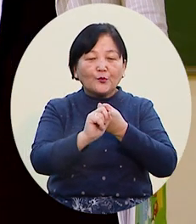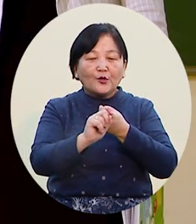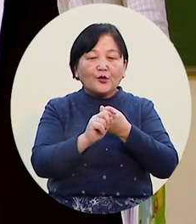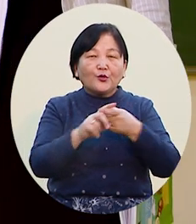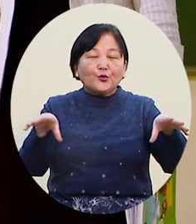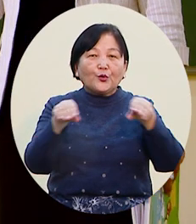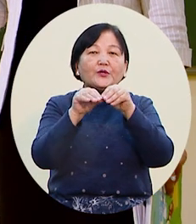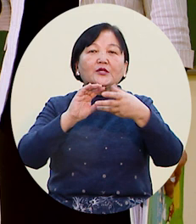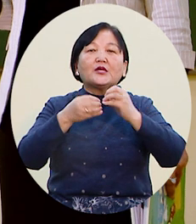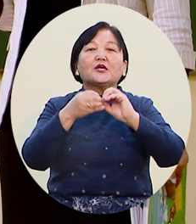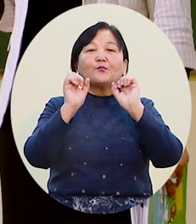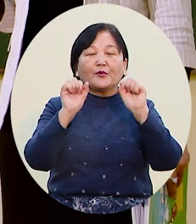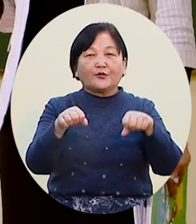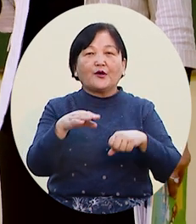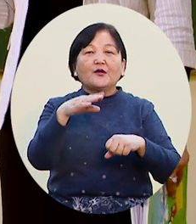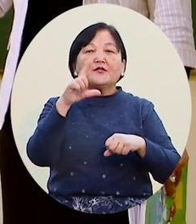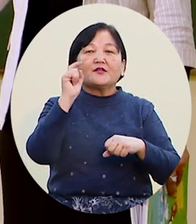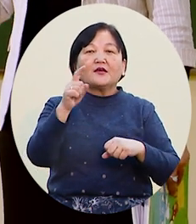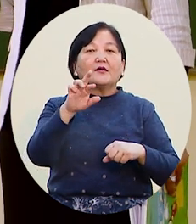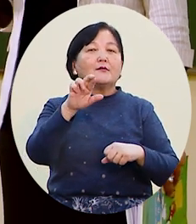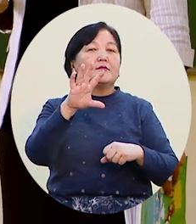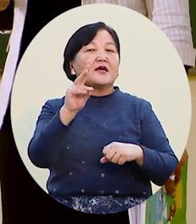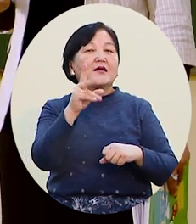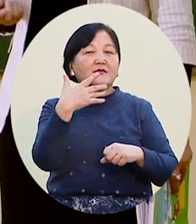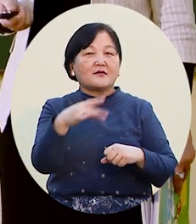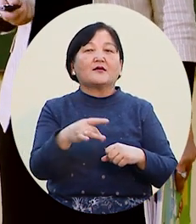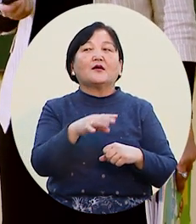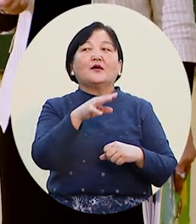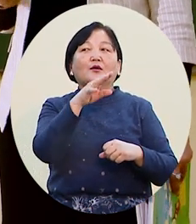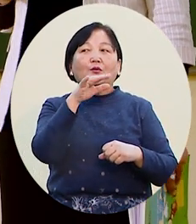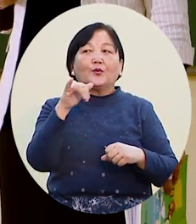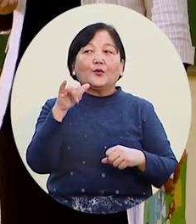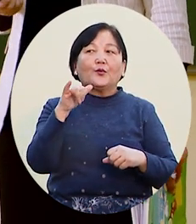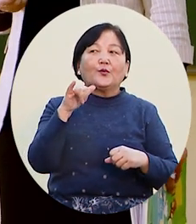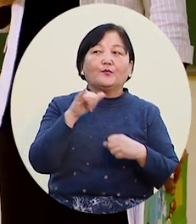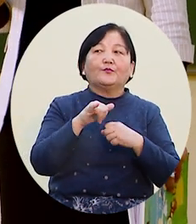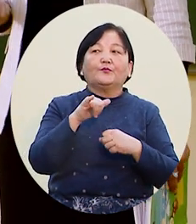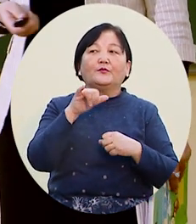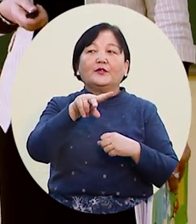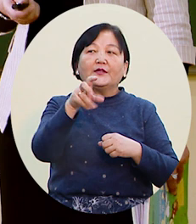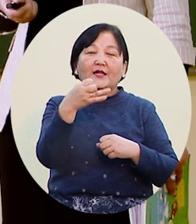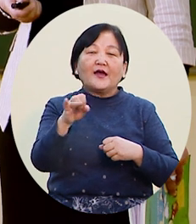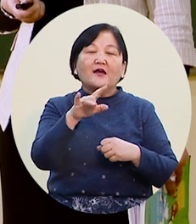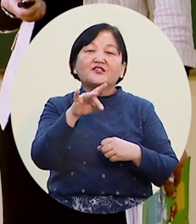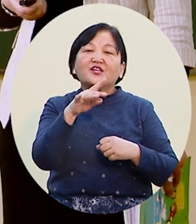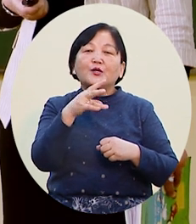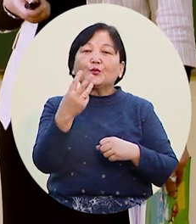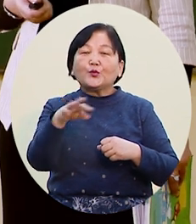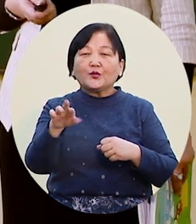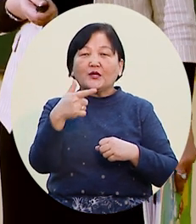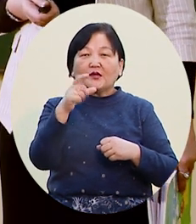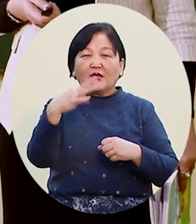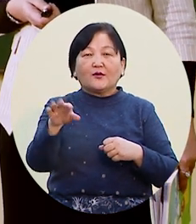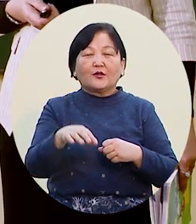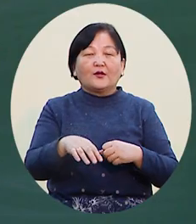ингээд тех янгир туулай жирхнүүд бол одоо хэлж байгаа үгнээс нь харах юм бол одоо өнөөдөр тийм ээ альва зүйлийг одоо хит